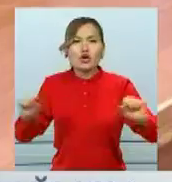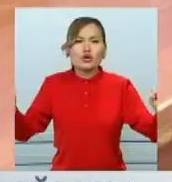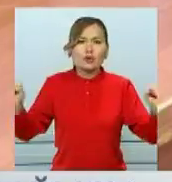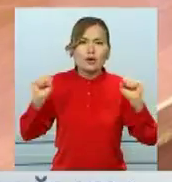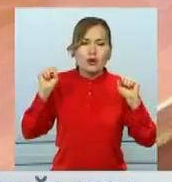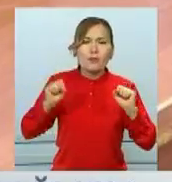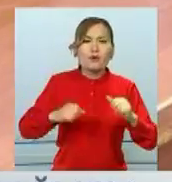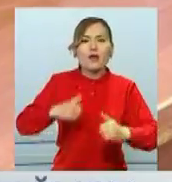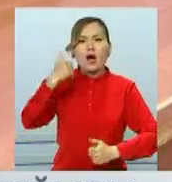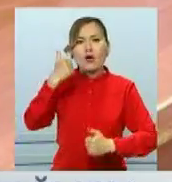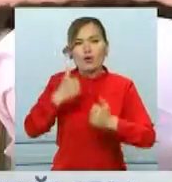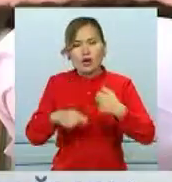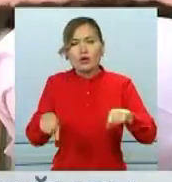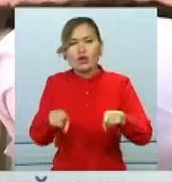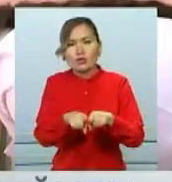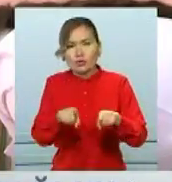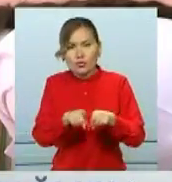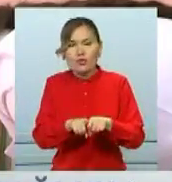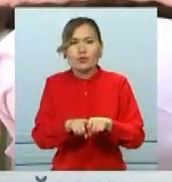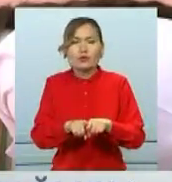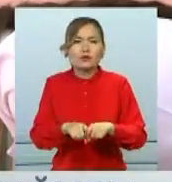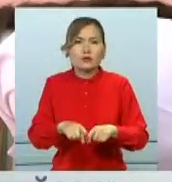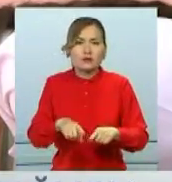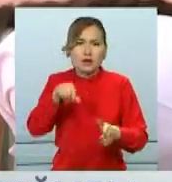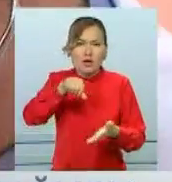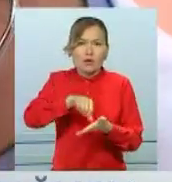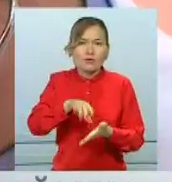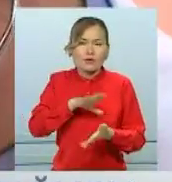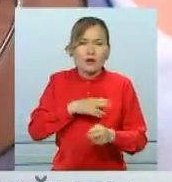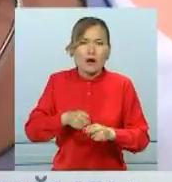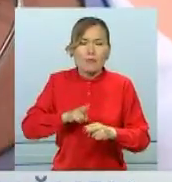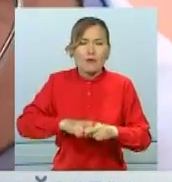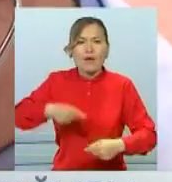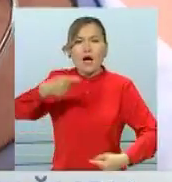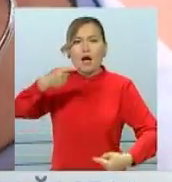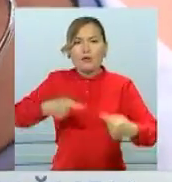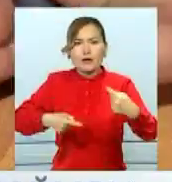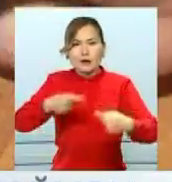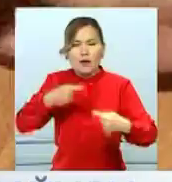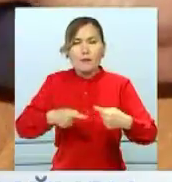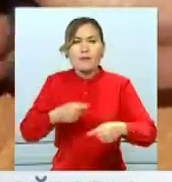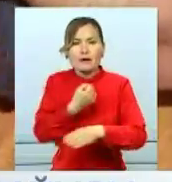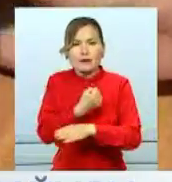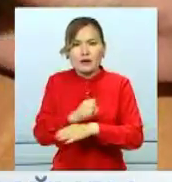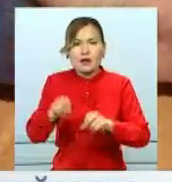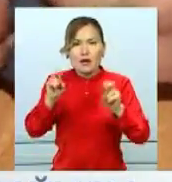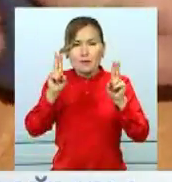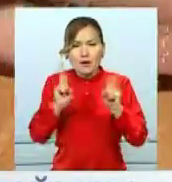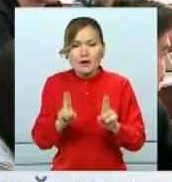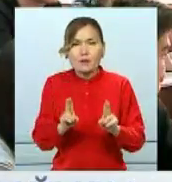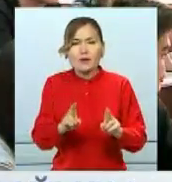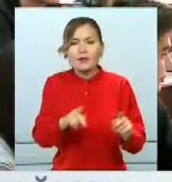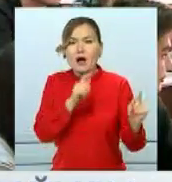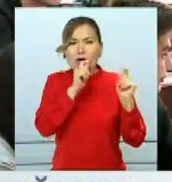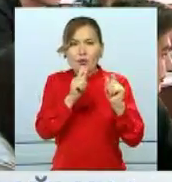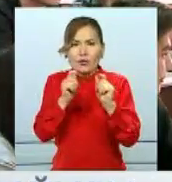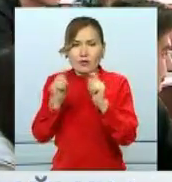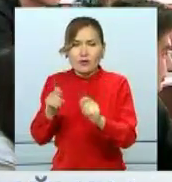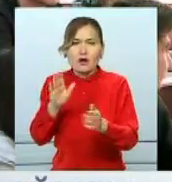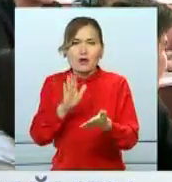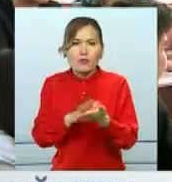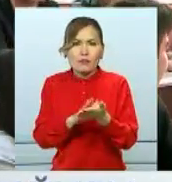және өнерпаздық қырларынан да кіл мықтын анықтайды. Дәстүрлі дебат турнирінің жеңімпаздары арнайы кубокпен және бағалы